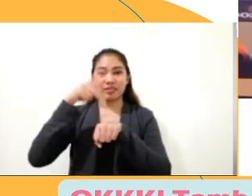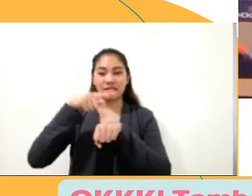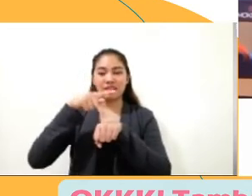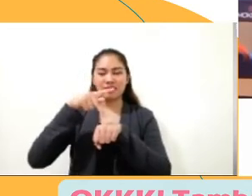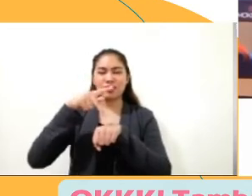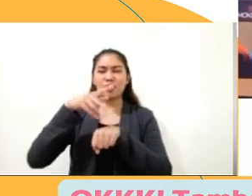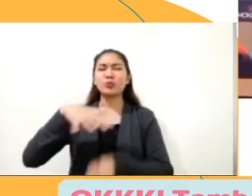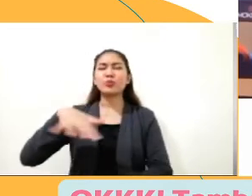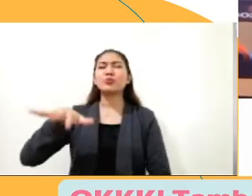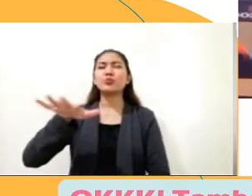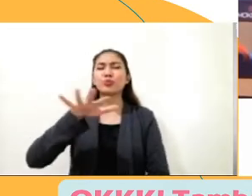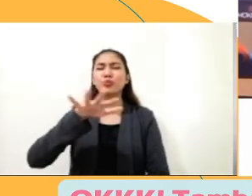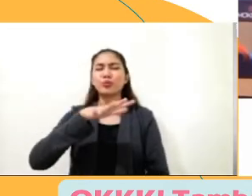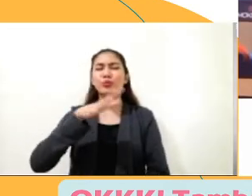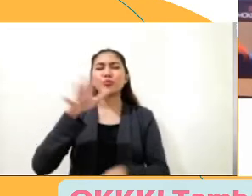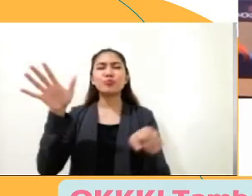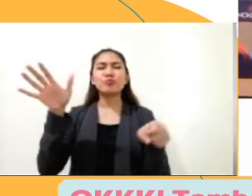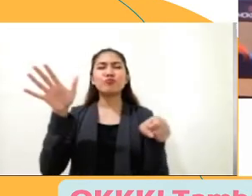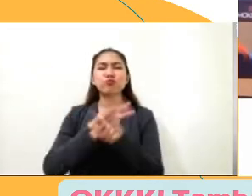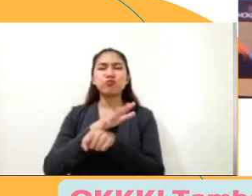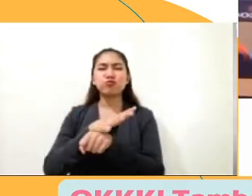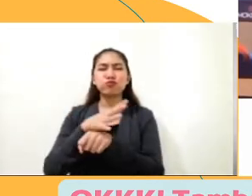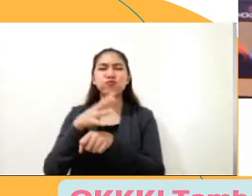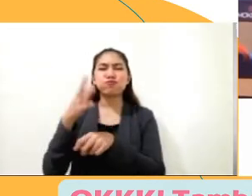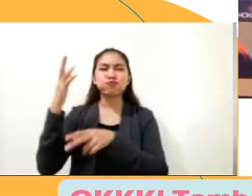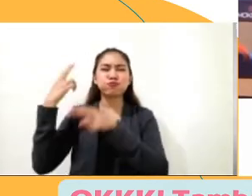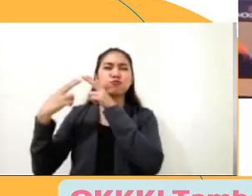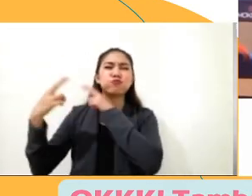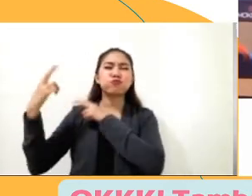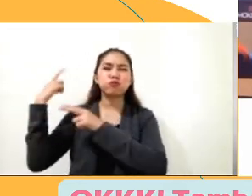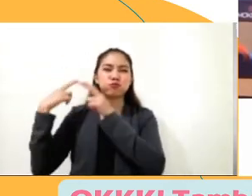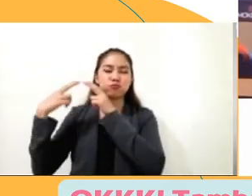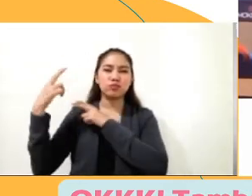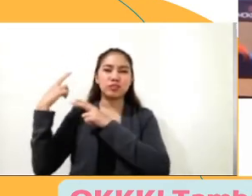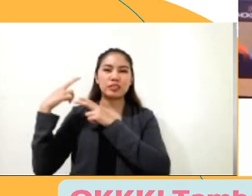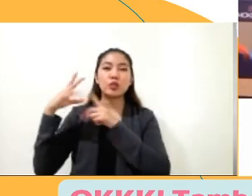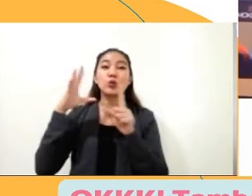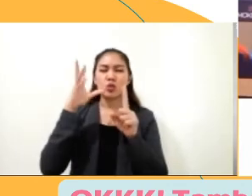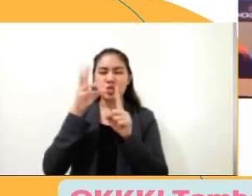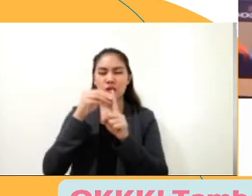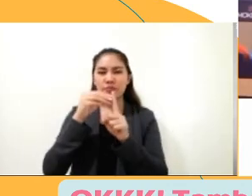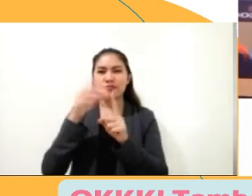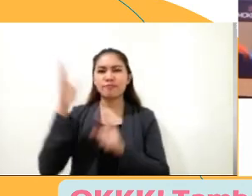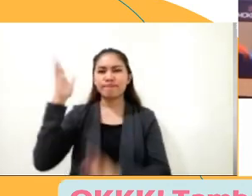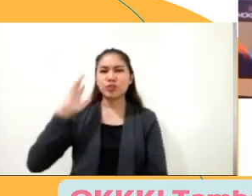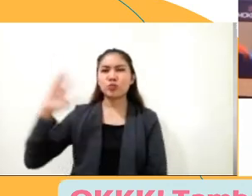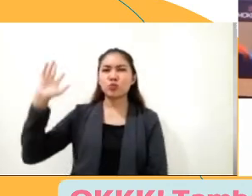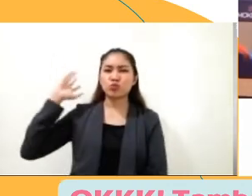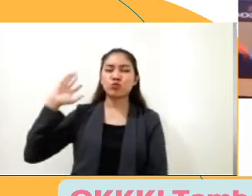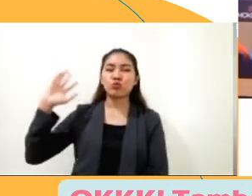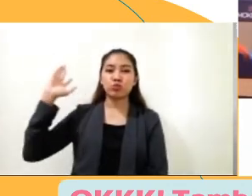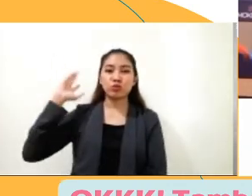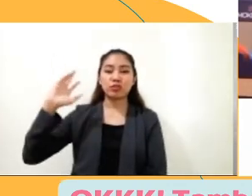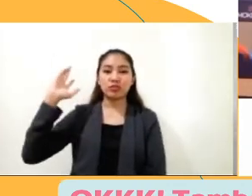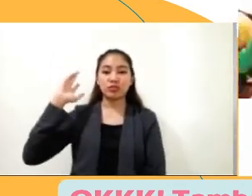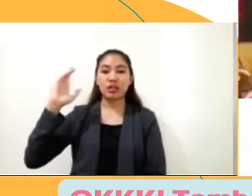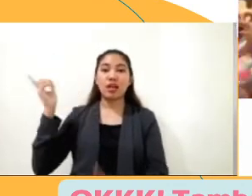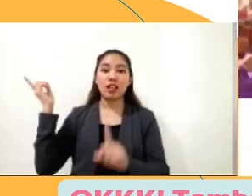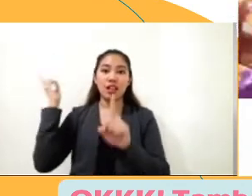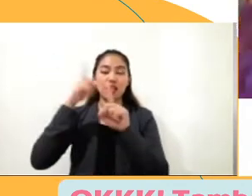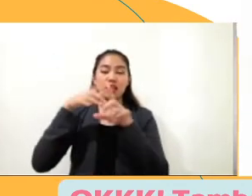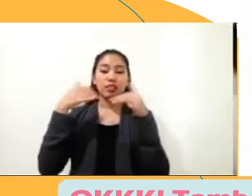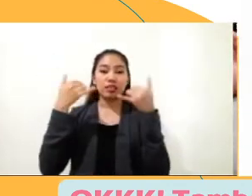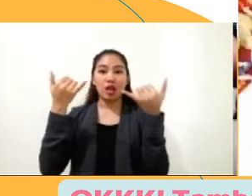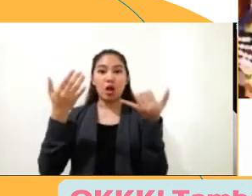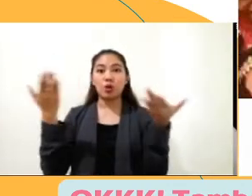Sa kultura at kasaysayan mula sa ating mga ninuno hanggang sa mga bagong henerasyon ngayon.